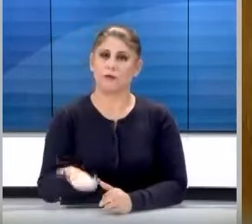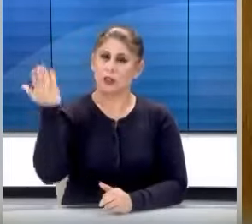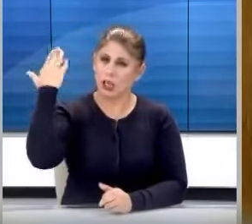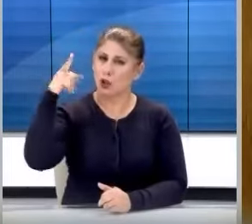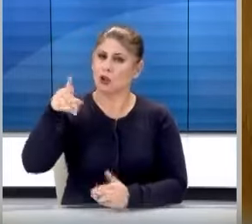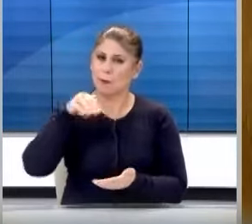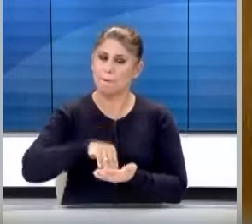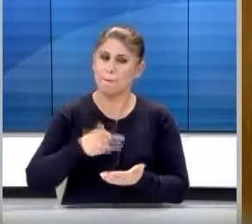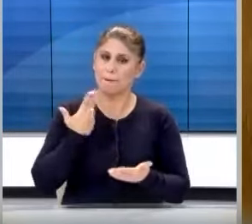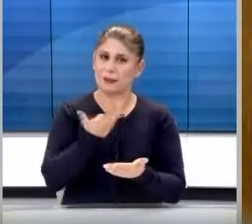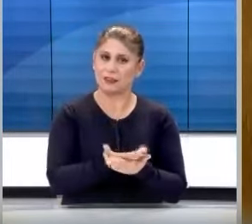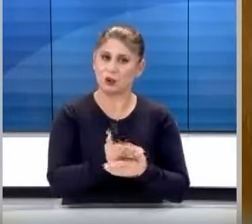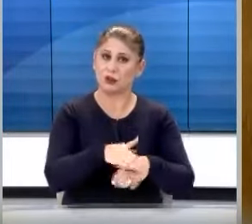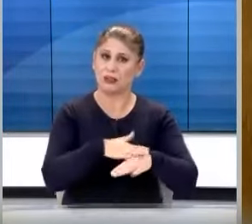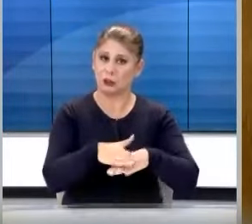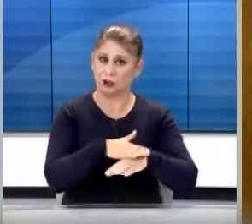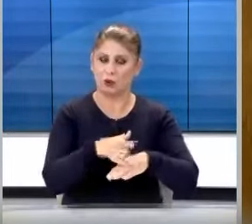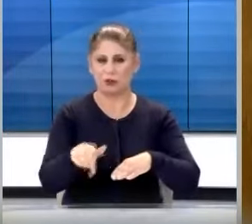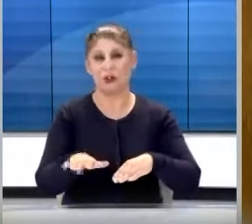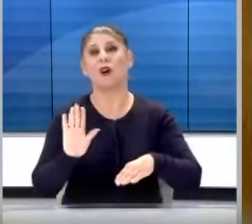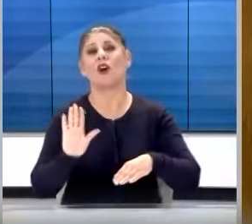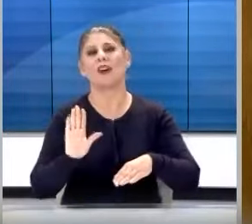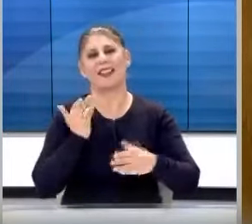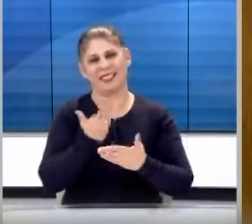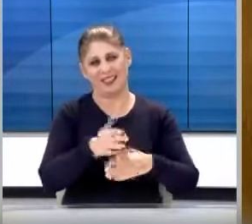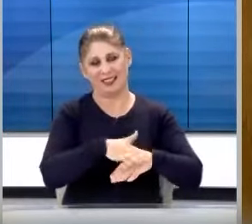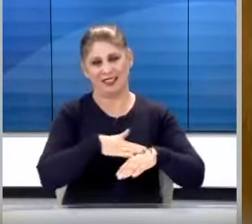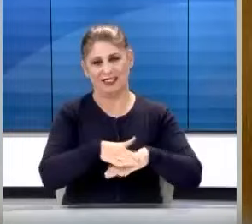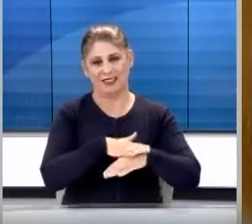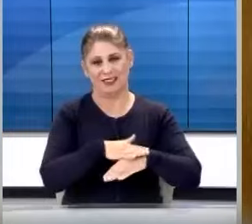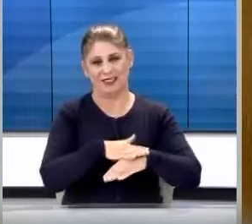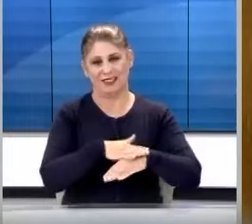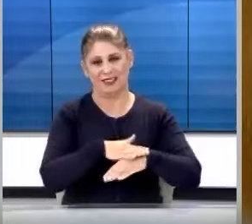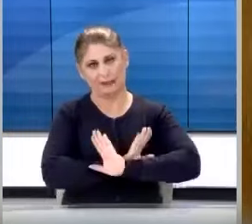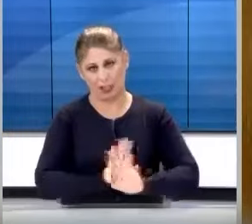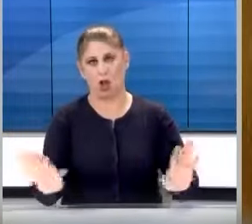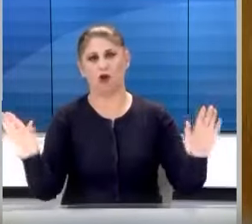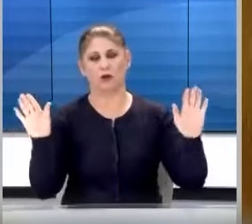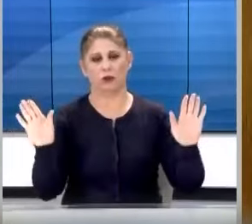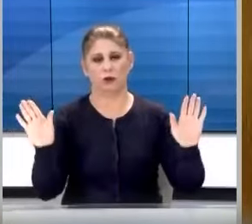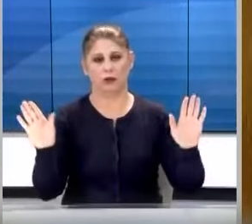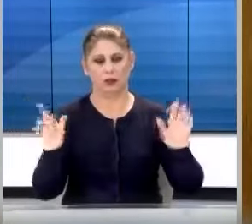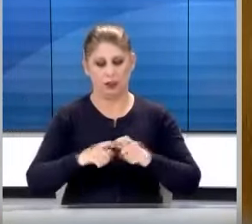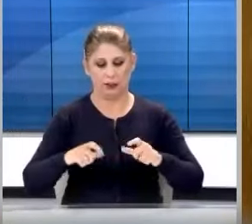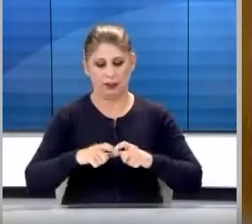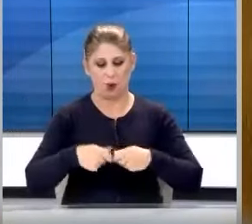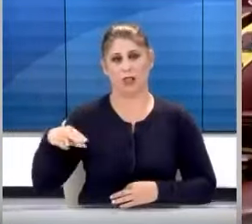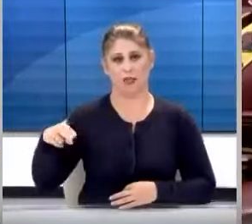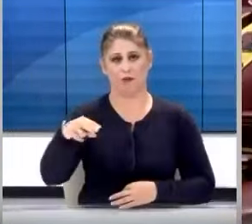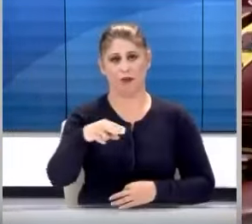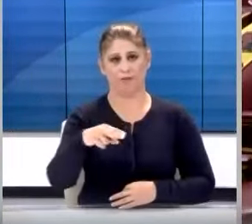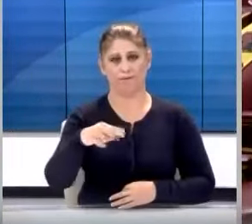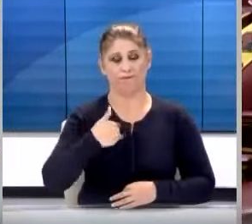πάλι ζητούσατε συγγνώμες. Τώρα πια δεν ζητάει συγγνώμη. Και ο Μητσοτάκης έχει εξαντλήσει τα κουπόνια της